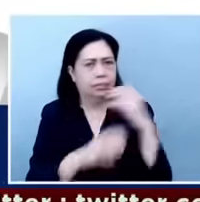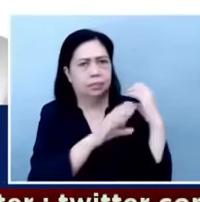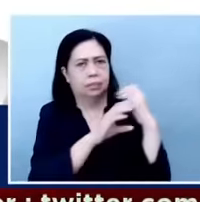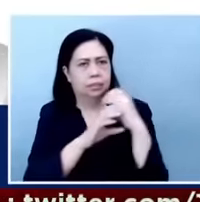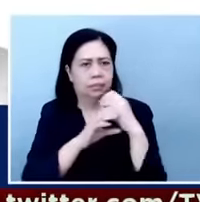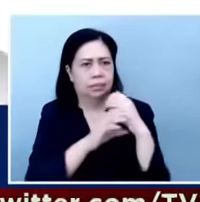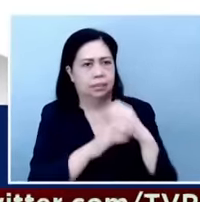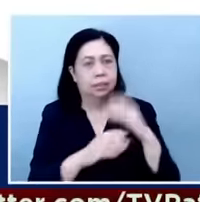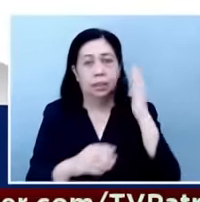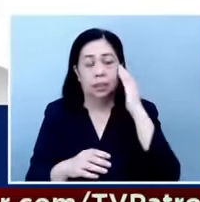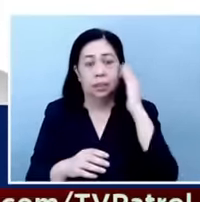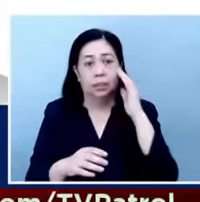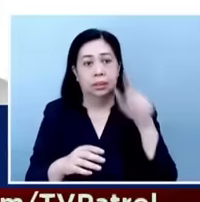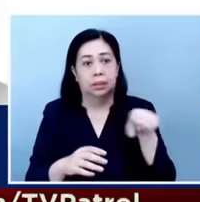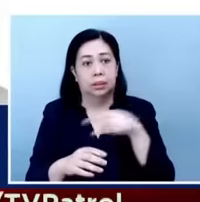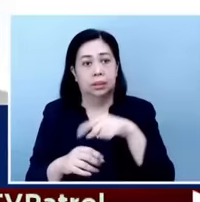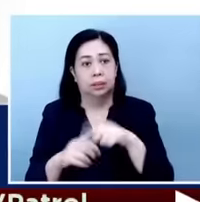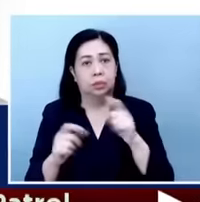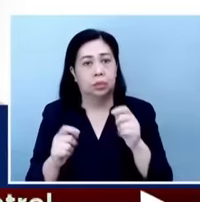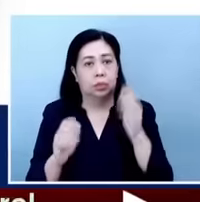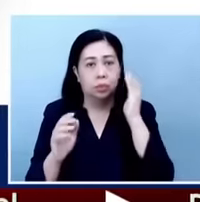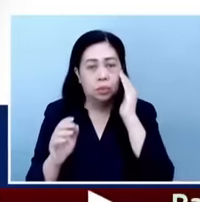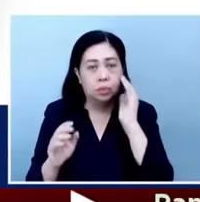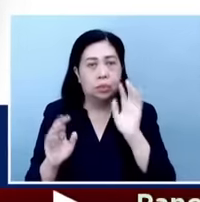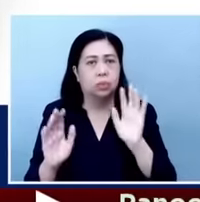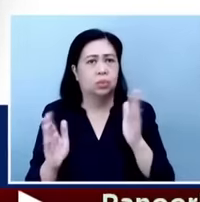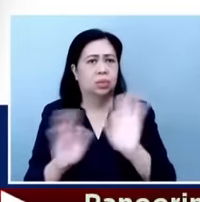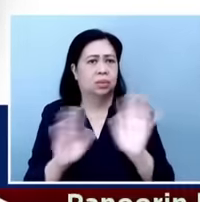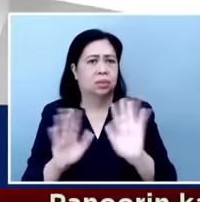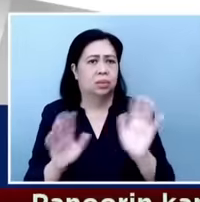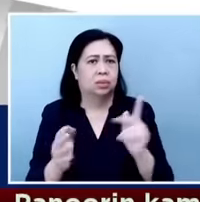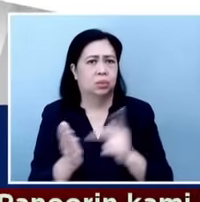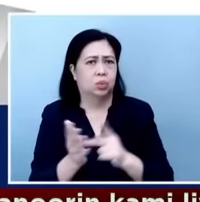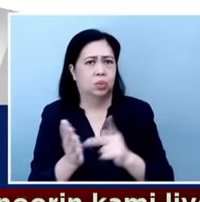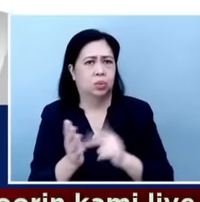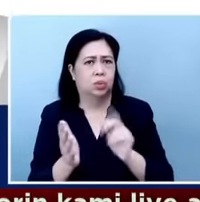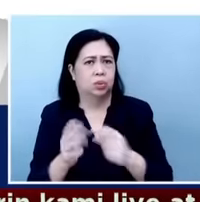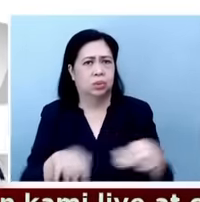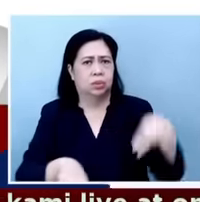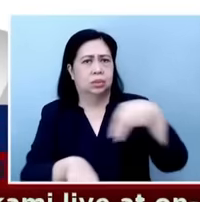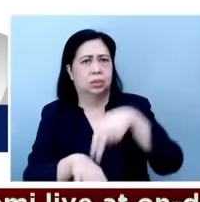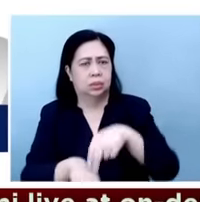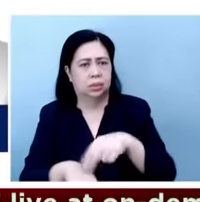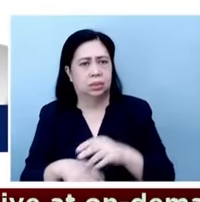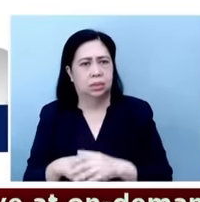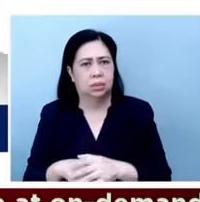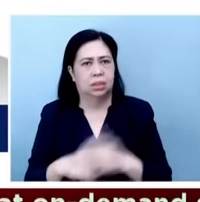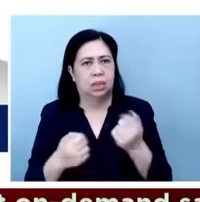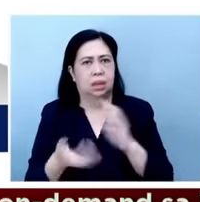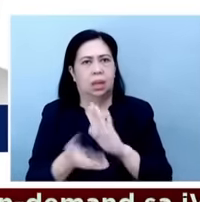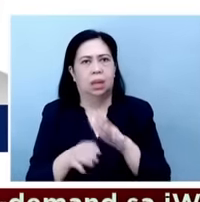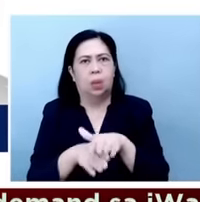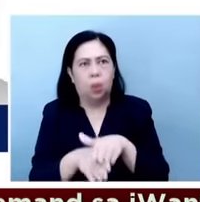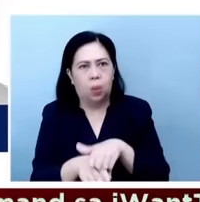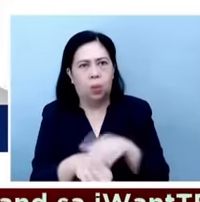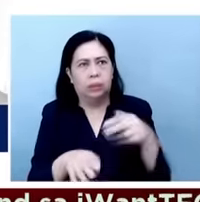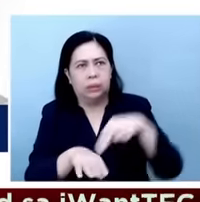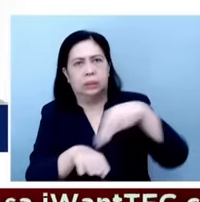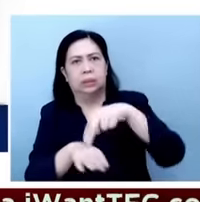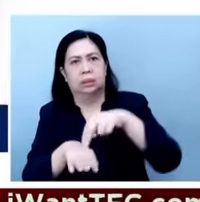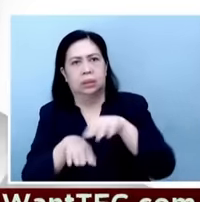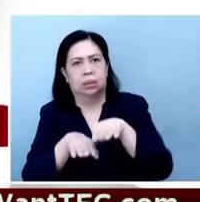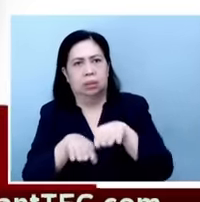na mga ihos yan, kaya pinapakiusap. Sana huwag nang sumampa. Kasi bukod sa nakakabagal, hindi na